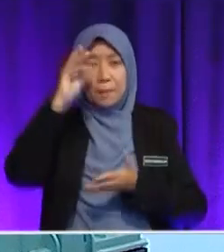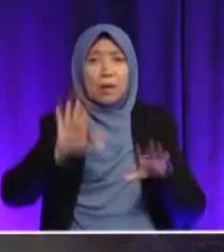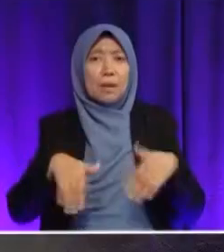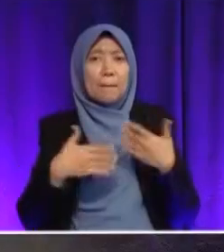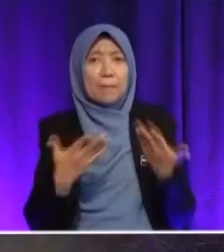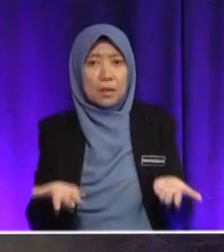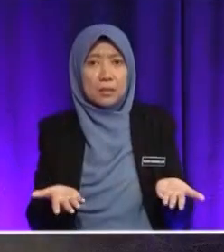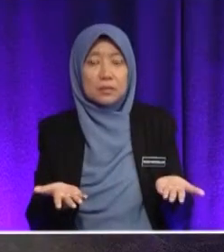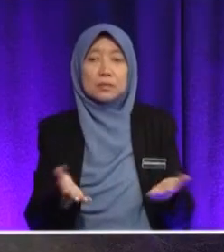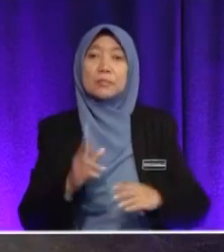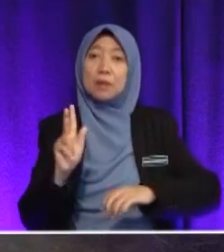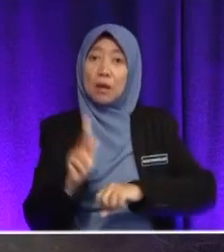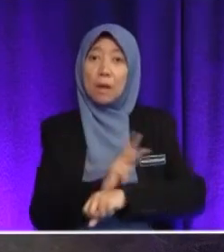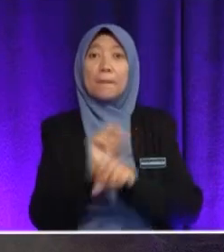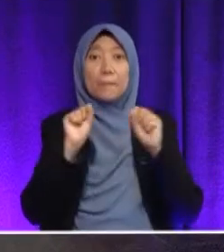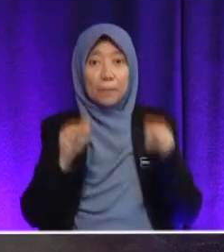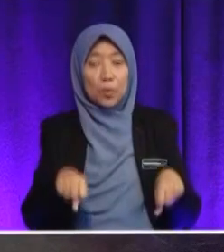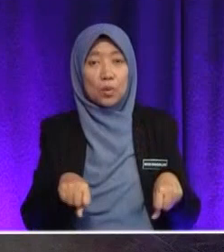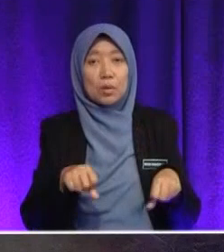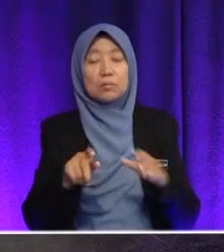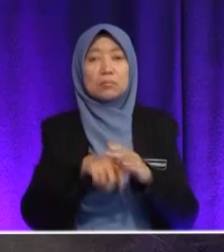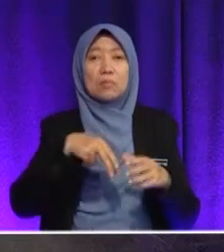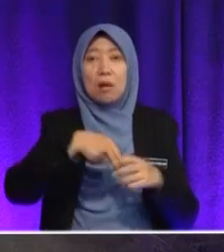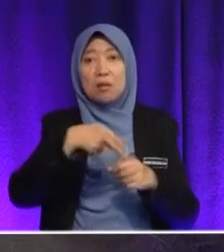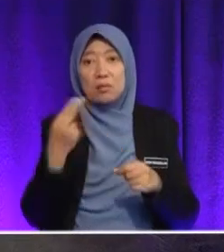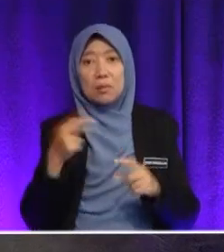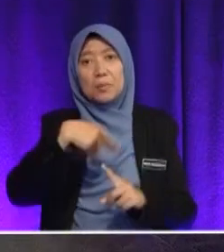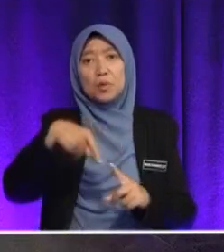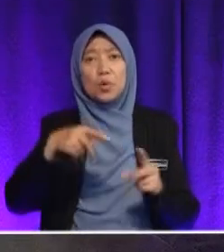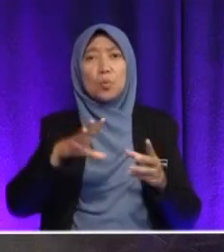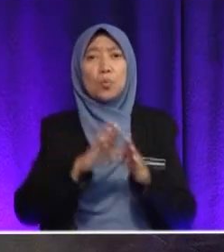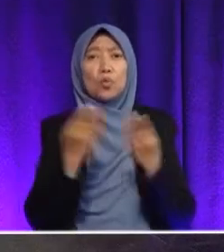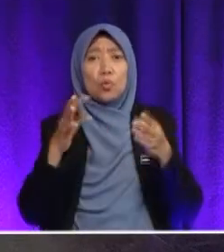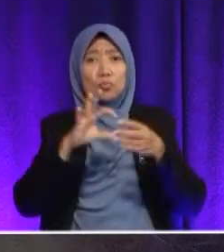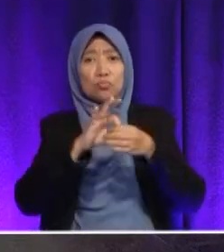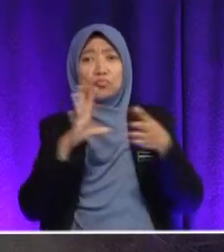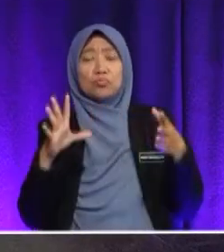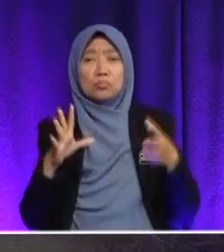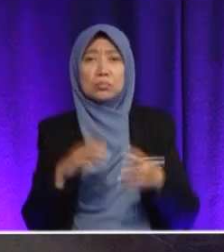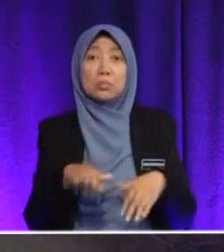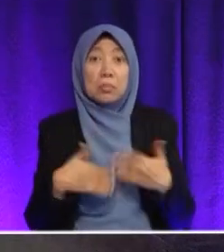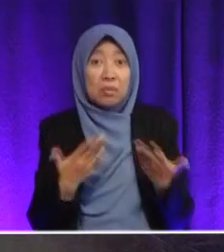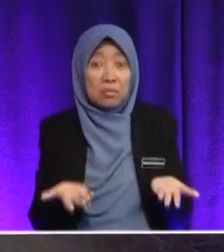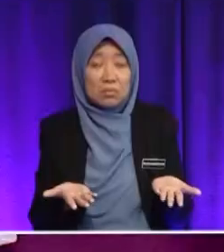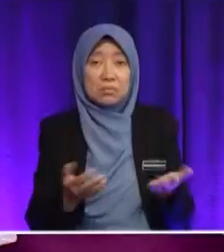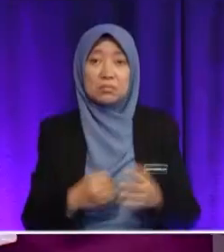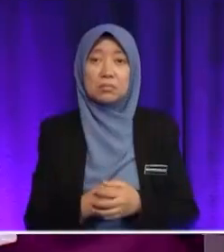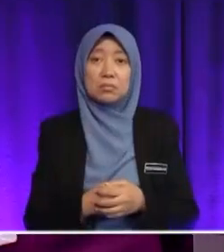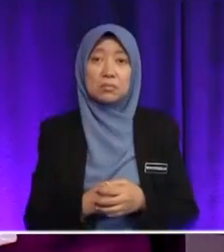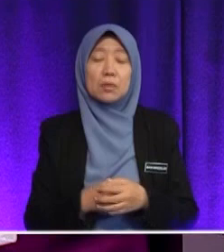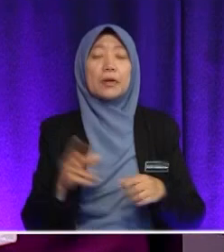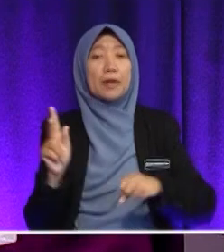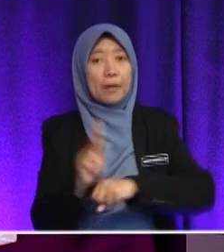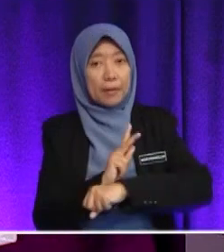bagaimana khasiat utamanya bisa saya buka kunci mangga tuh ama cuman berita hasil sebenarnya tahan